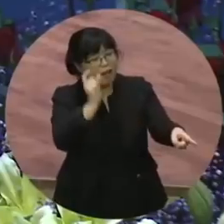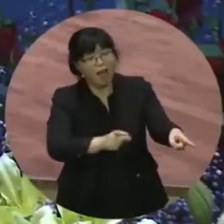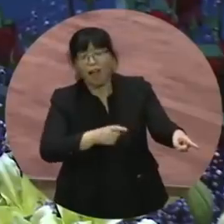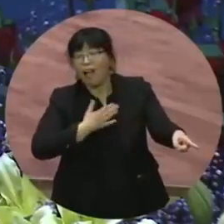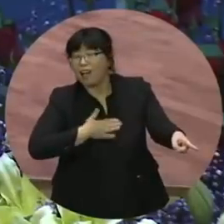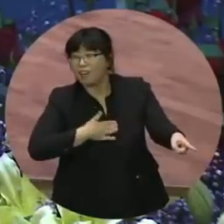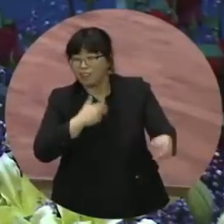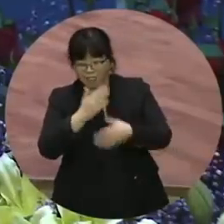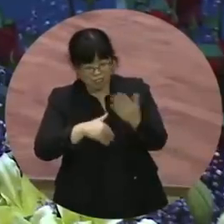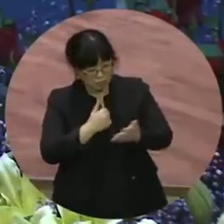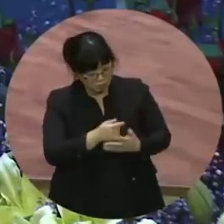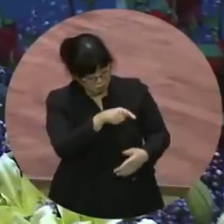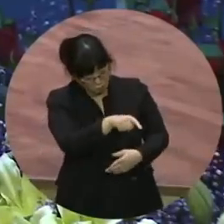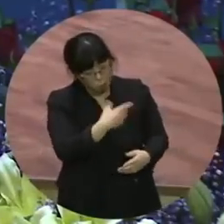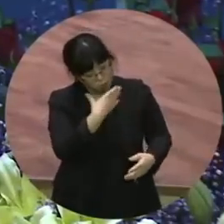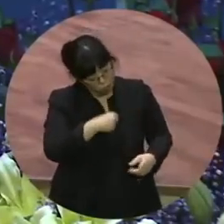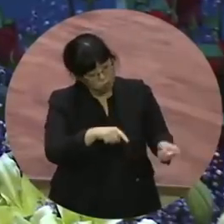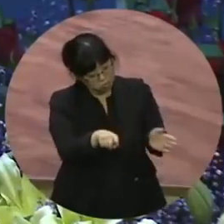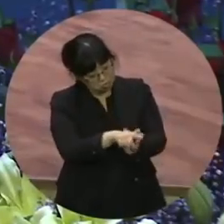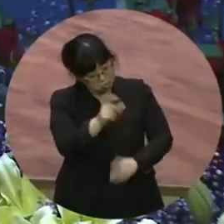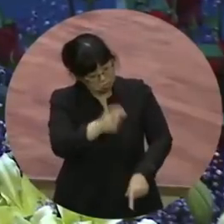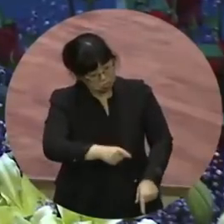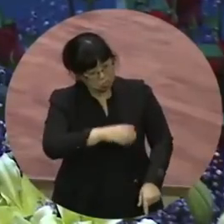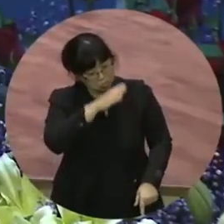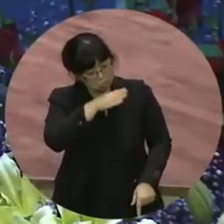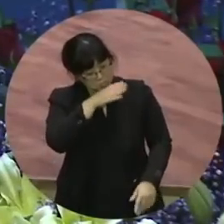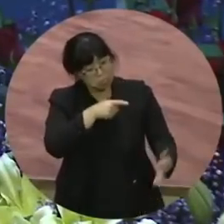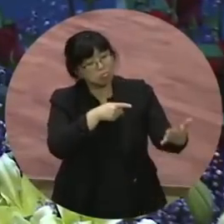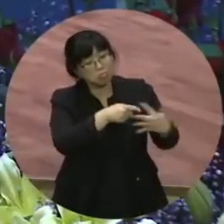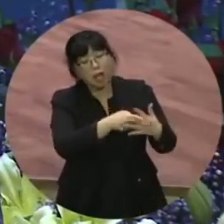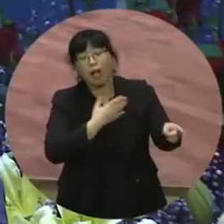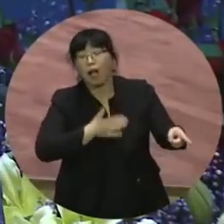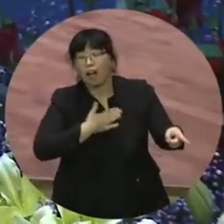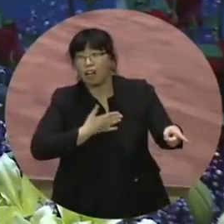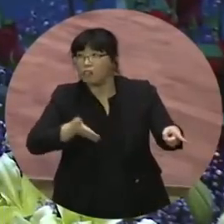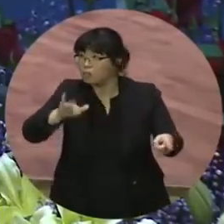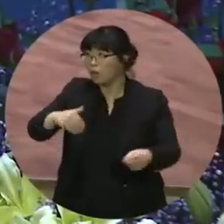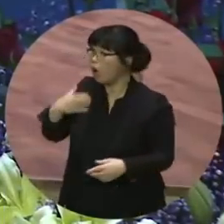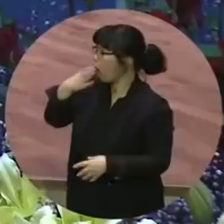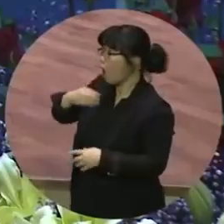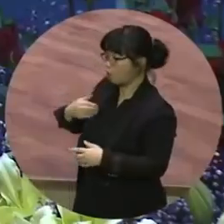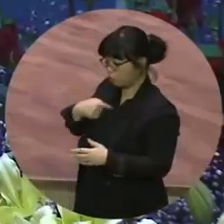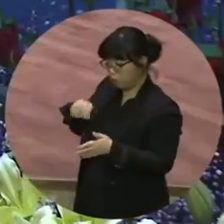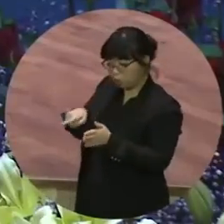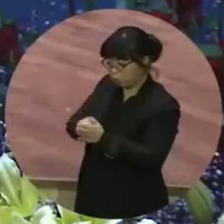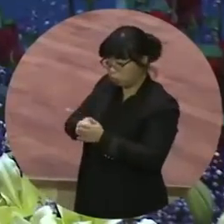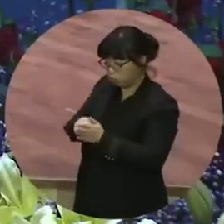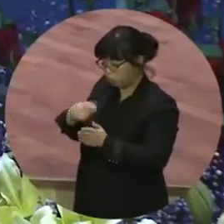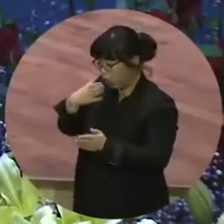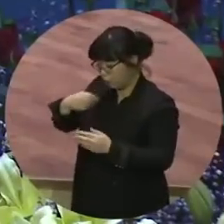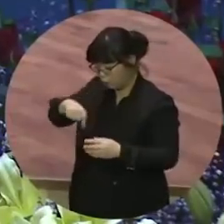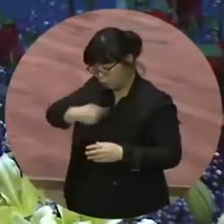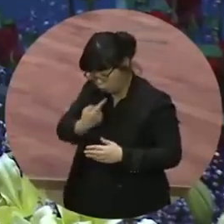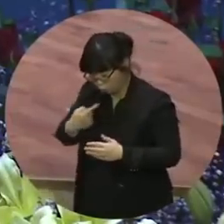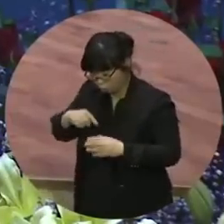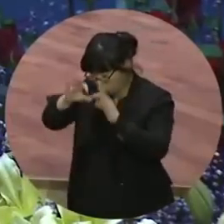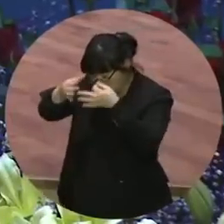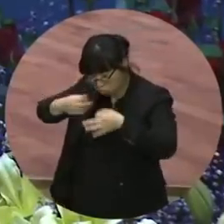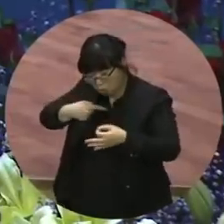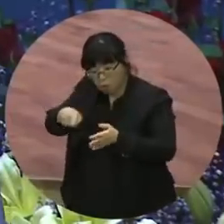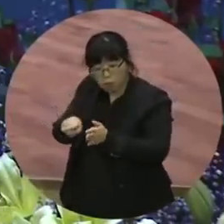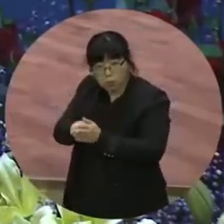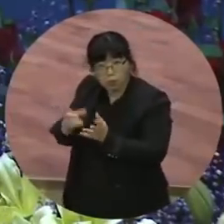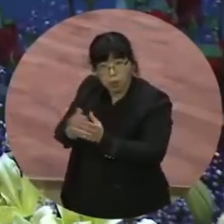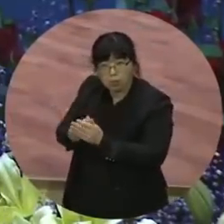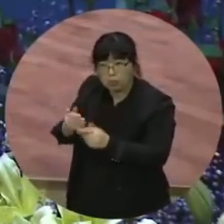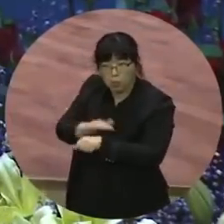믿음이 어느 정도인지 몰랐지. 근데 하나님께서는 자기 자신의 믿음을 깨우치고 영적 진단을 할 수